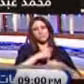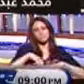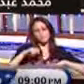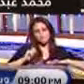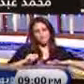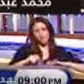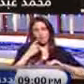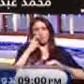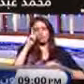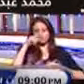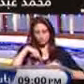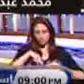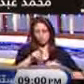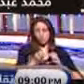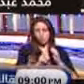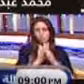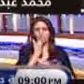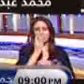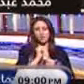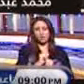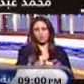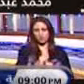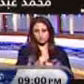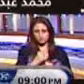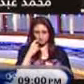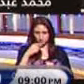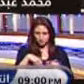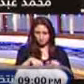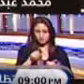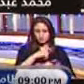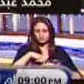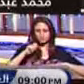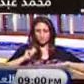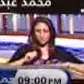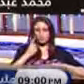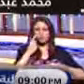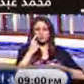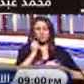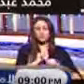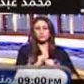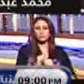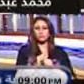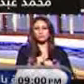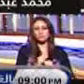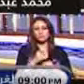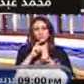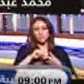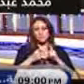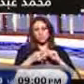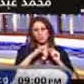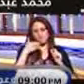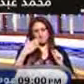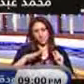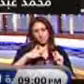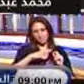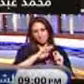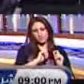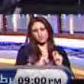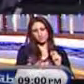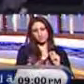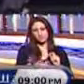الايام المقبله هيكون في اكتر من مفاجاه بالنسبه للتحقيقات في مجزره بورسعيد. شكرا استاذ محمد عبد